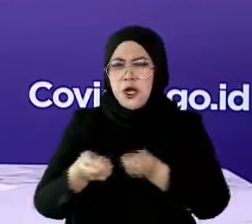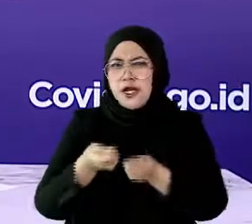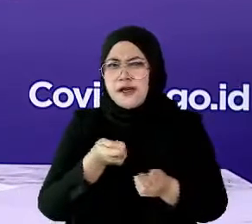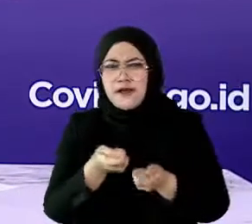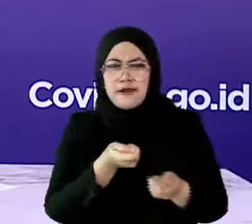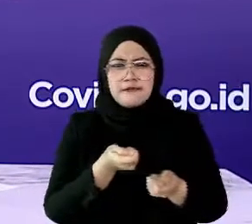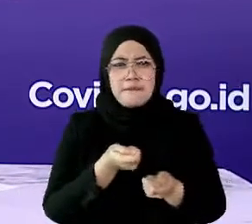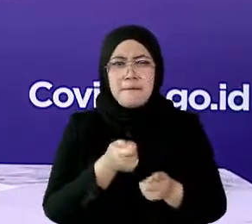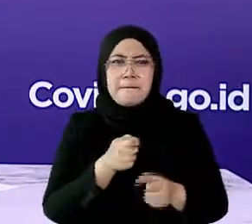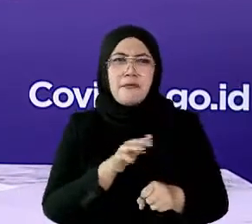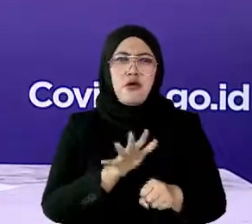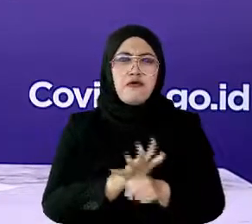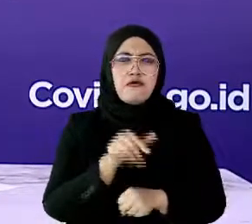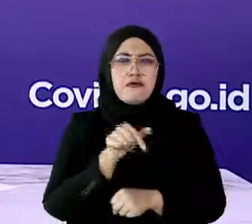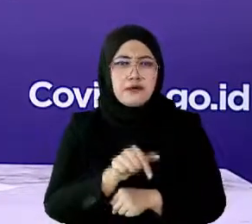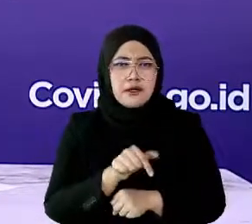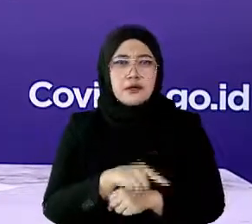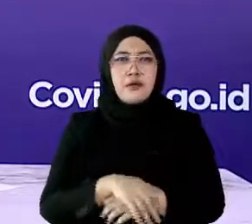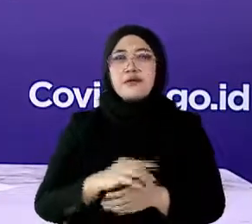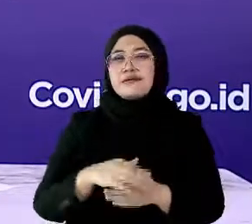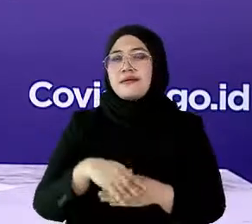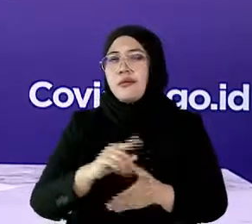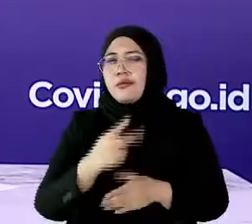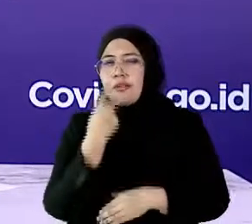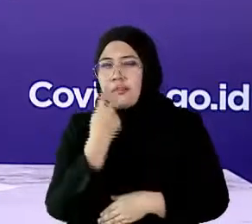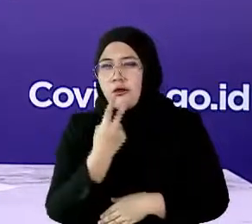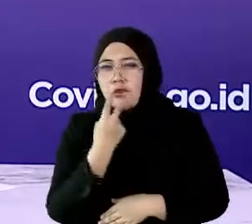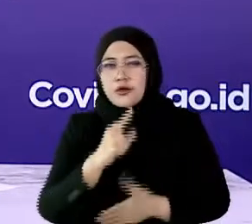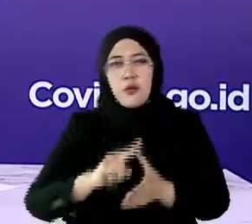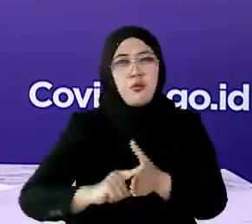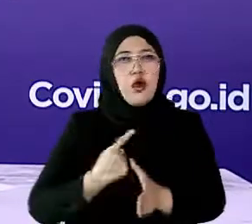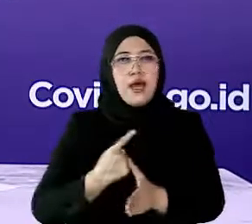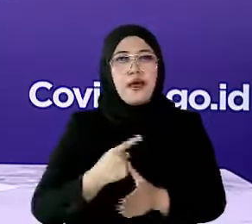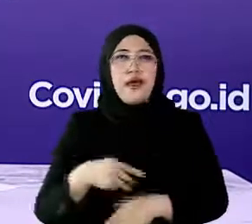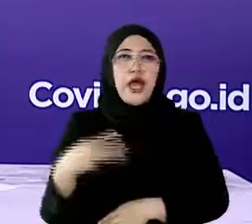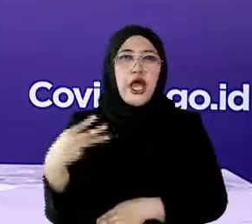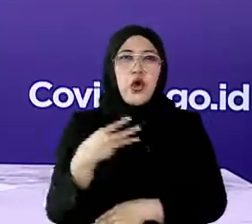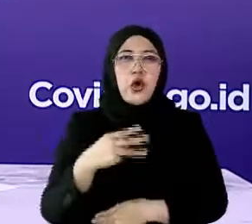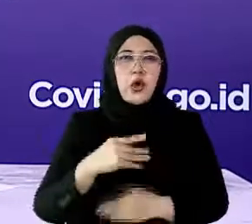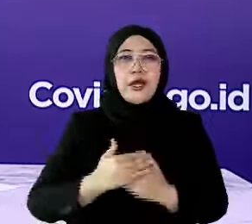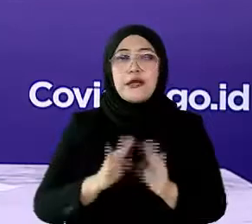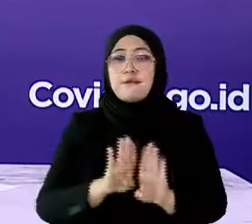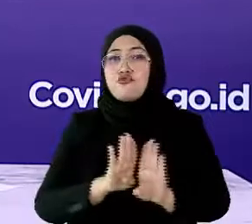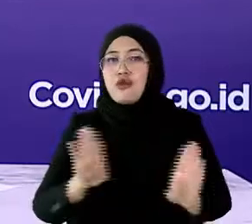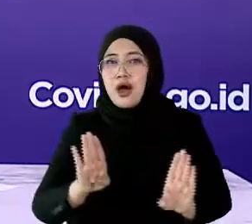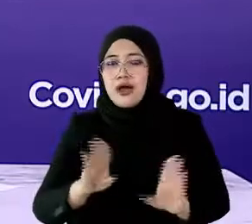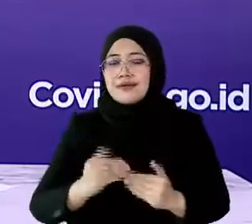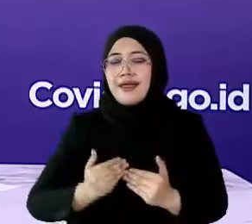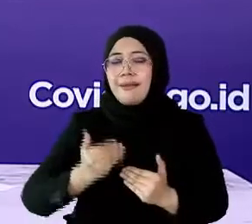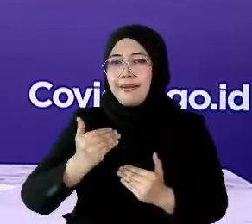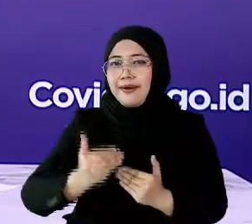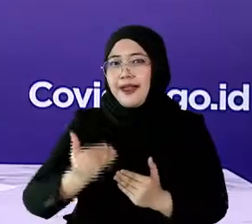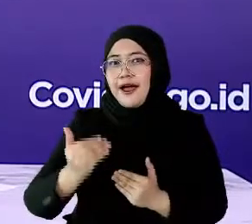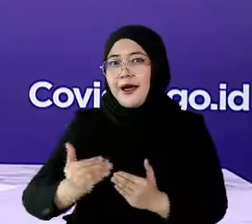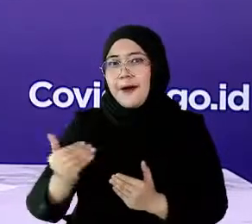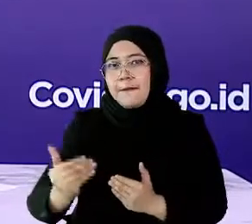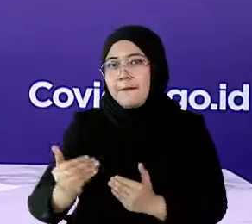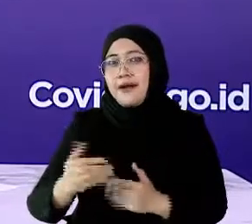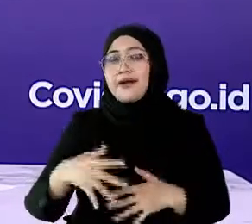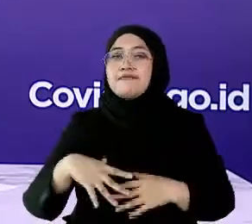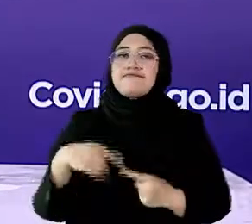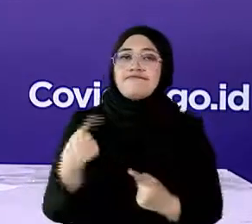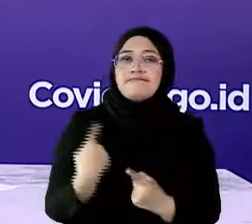dapat dilihat dari mulai dibukanya sektor sosial ekonomi secara bertahap termasuk juga kegiatan